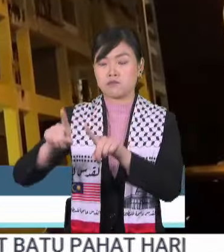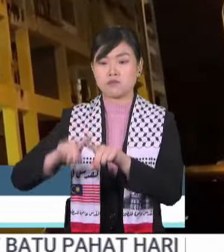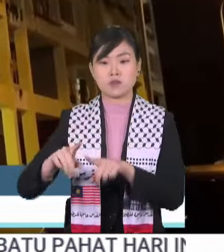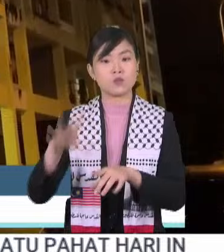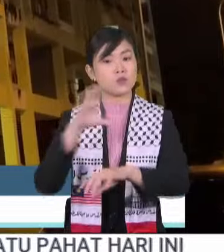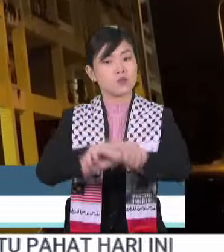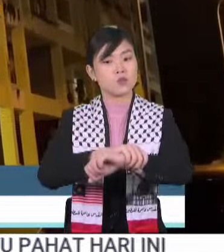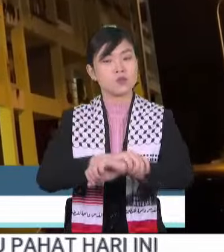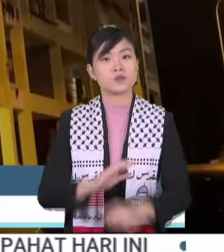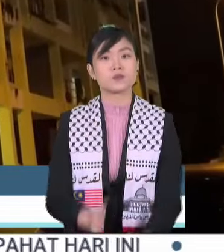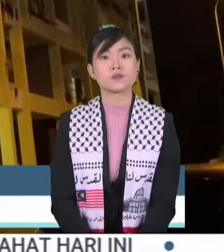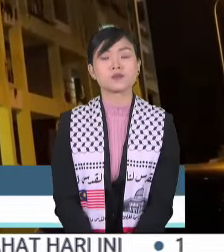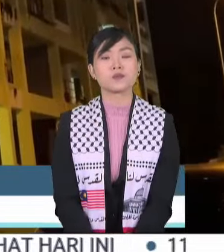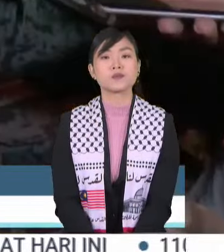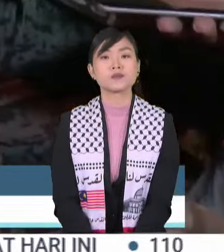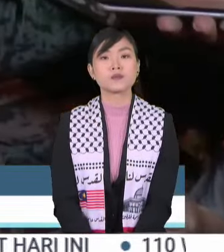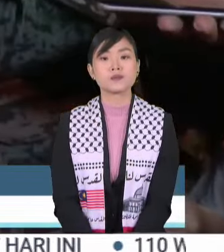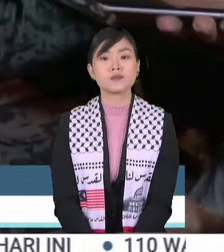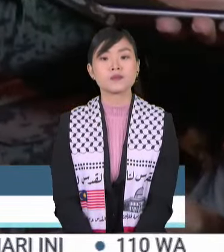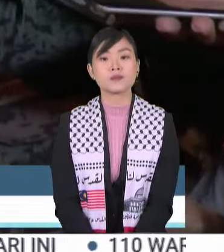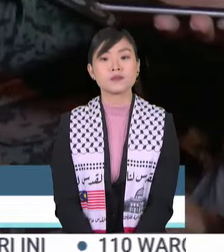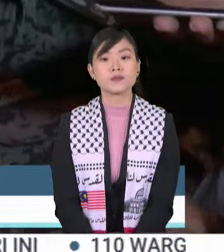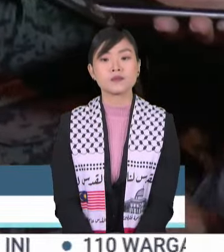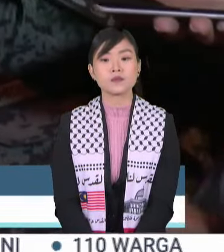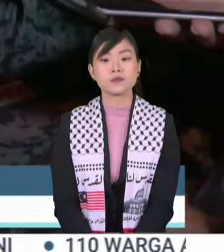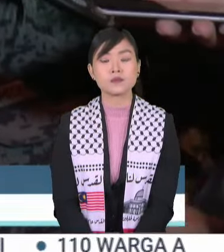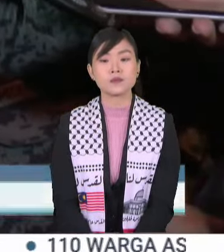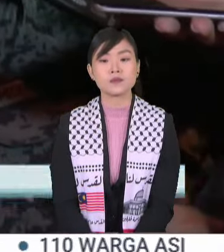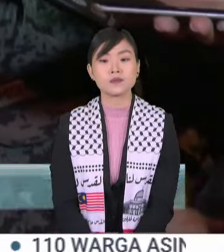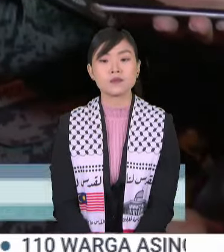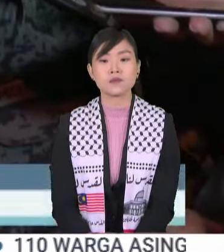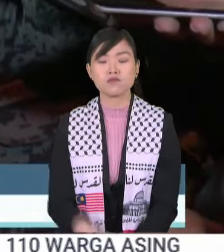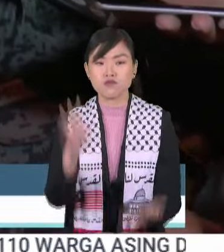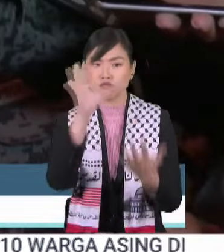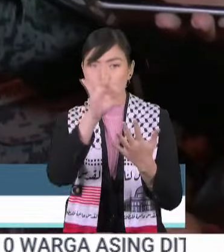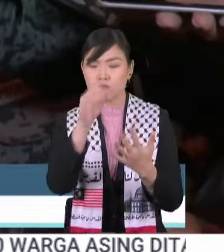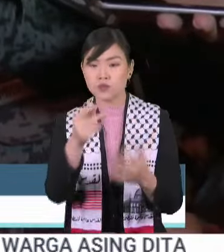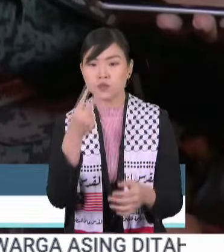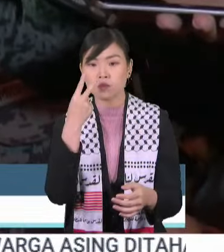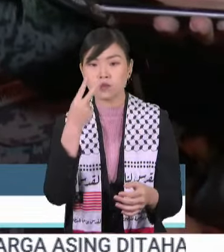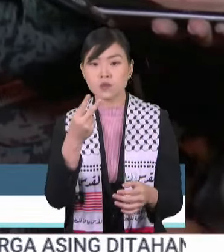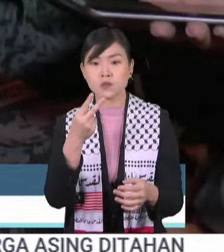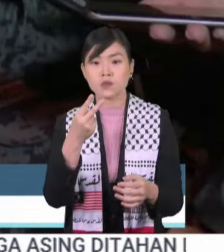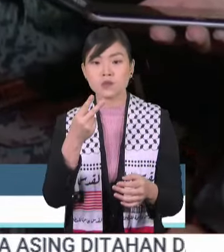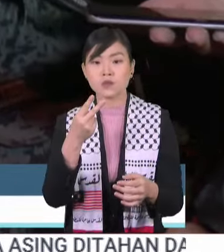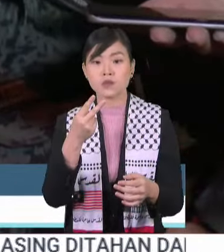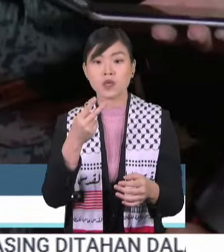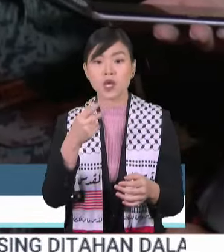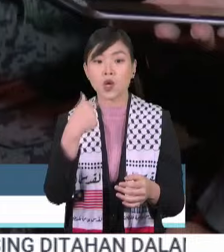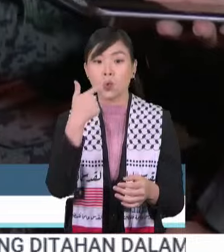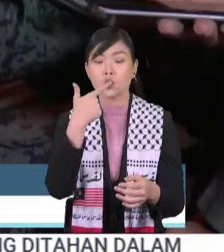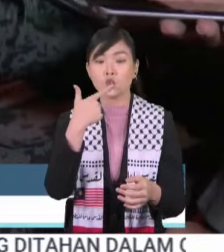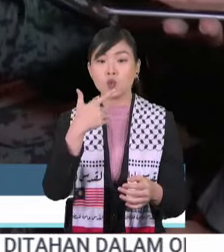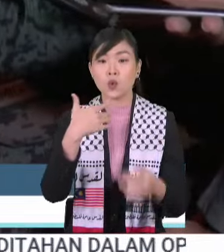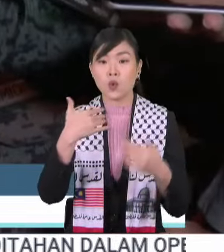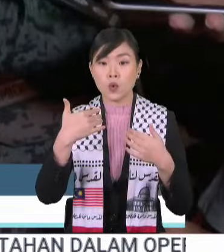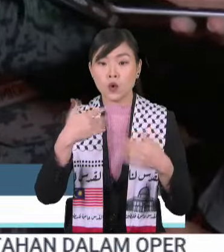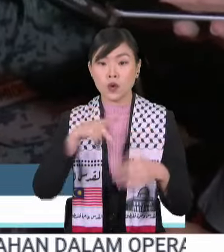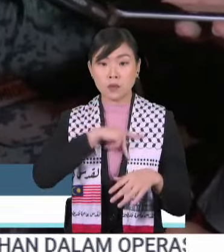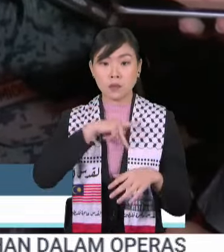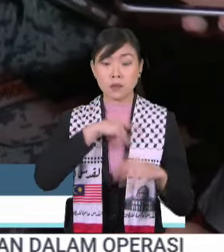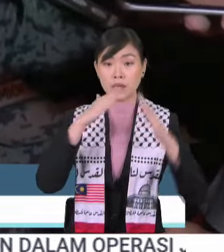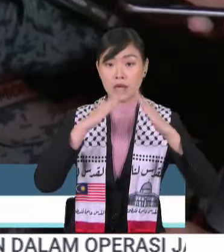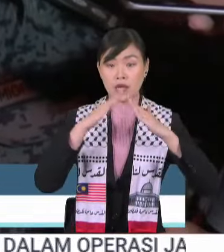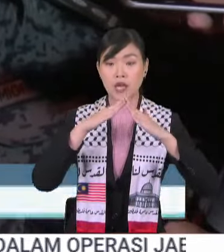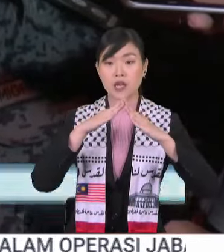Nepal hasil pemeriksaan juga mendapati pemilik rumah memberi sewa kepada warga negara